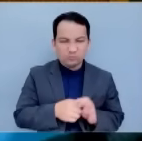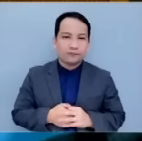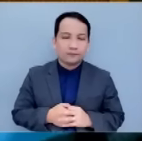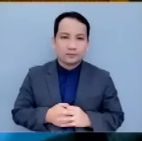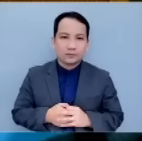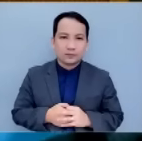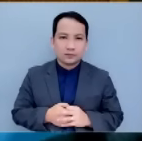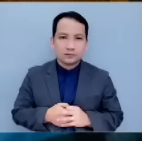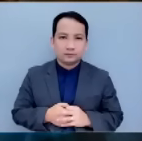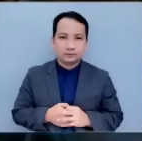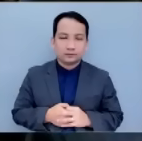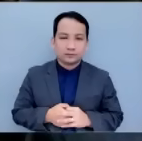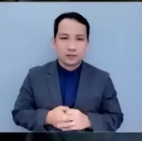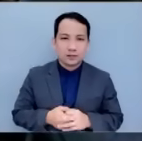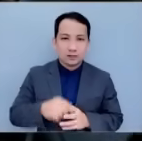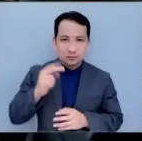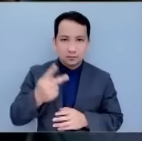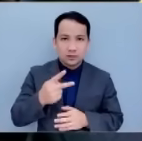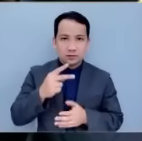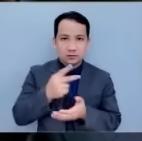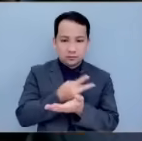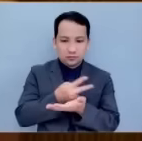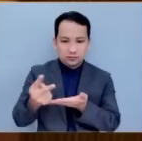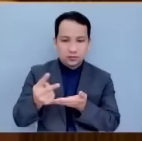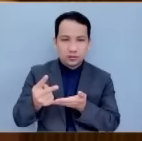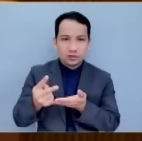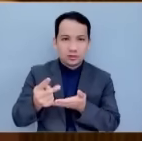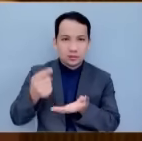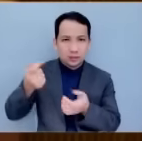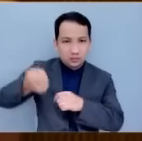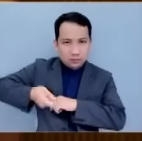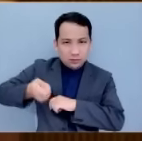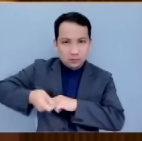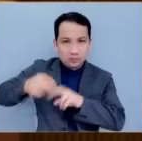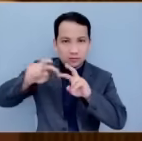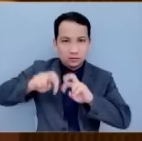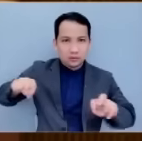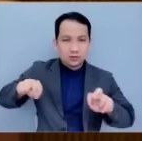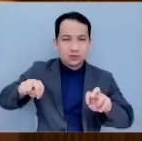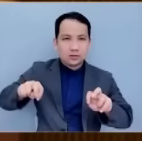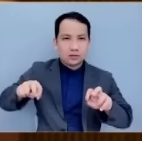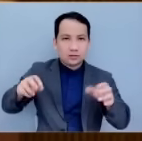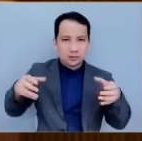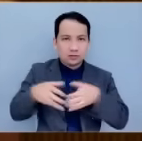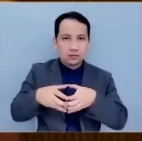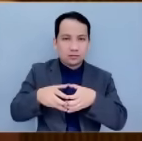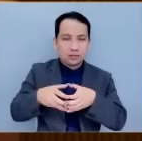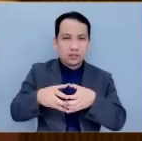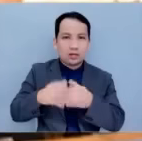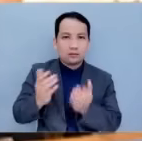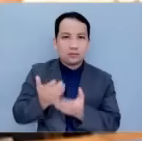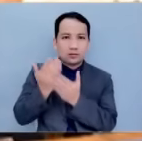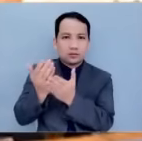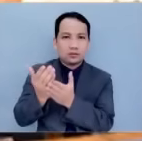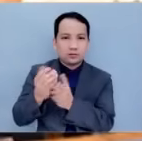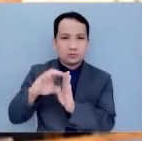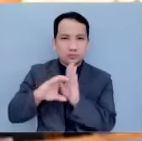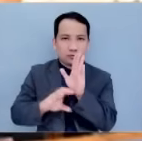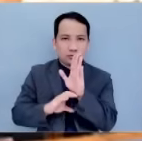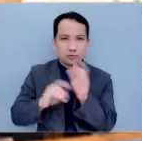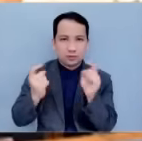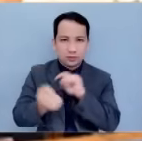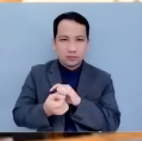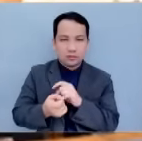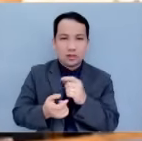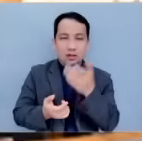Sumalang na sa pangalawang linggo ng pagdinig ng Kamara bilang Committee of the Whole ang panukalang charter change para naman luwagan